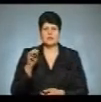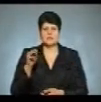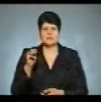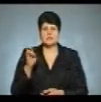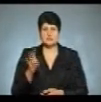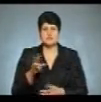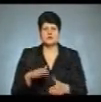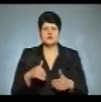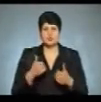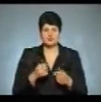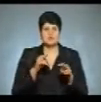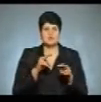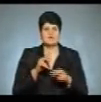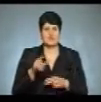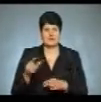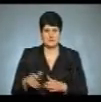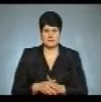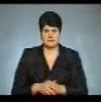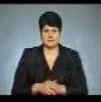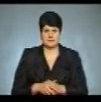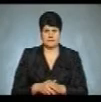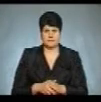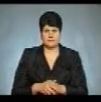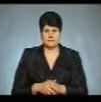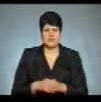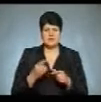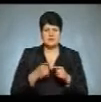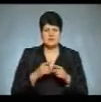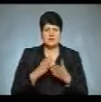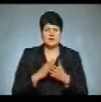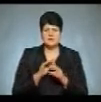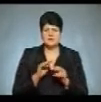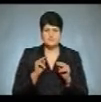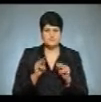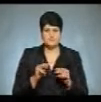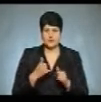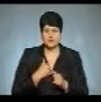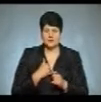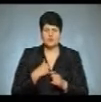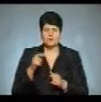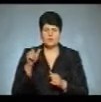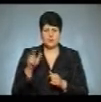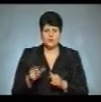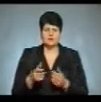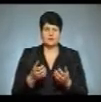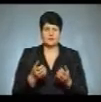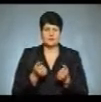Гнатишина, звернувся до свідків. Яка це є несправедливість у нас? Щоб людина отримала,